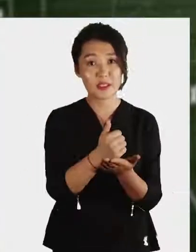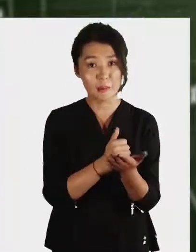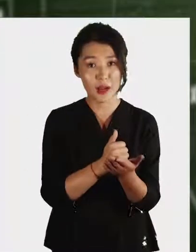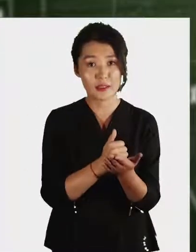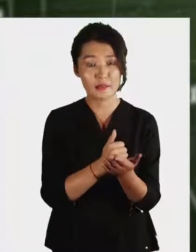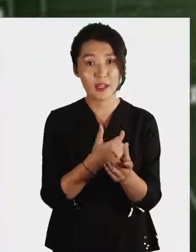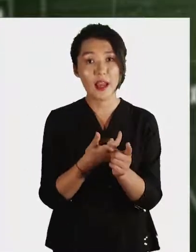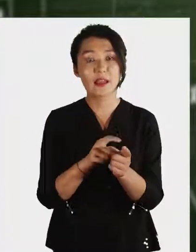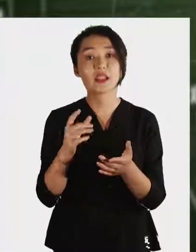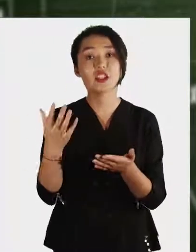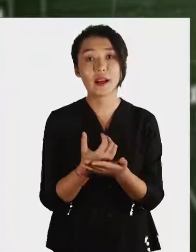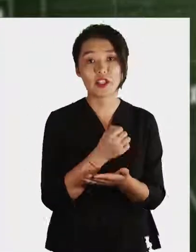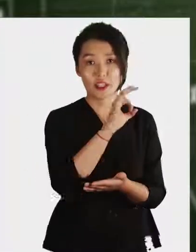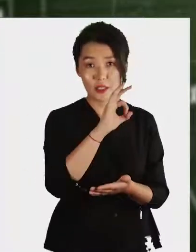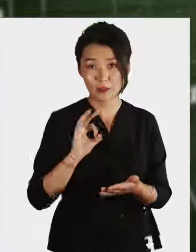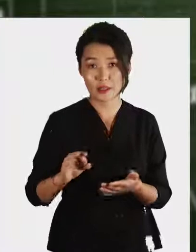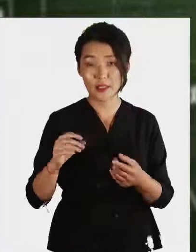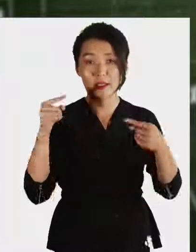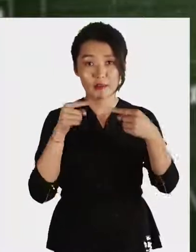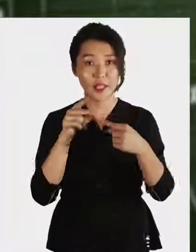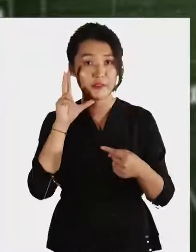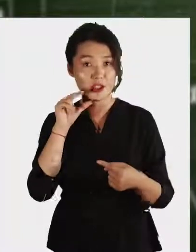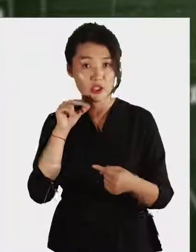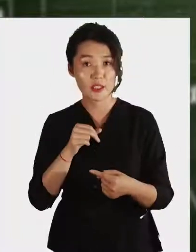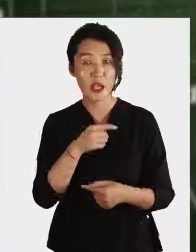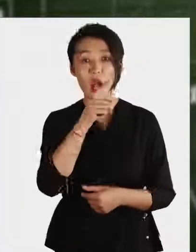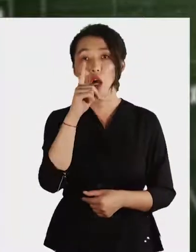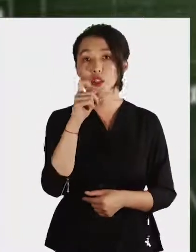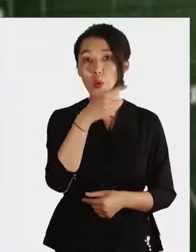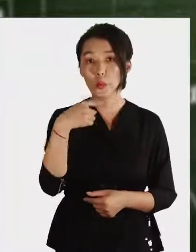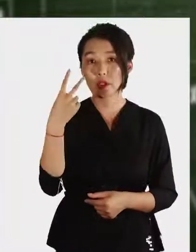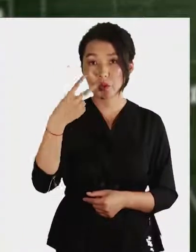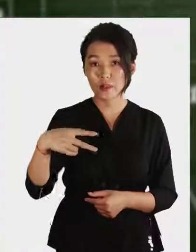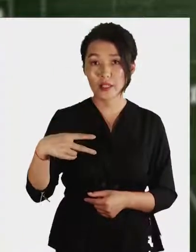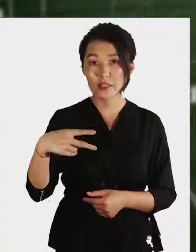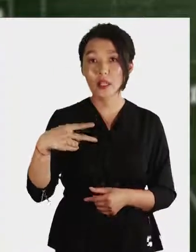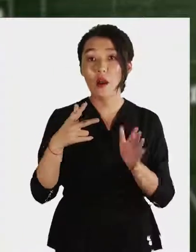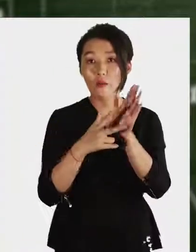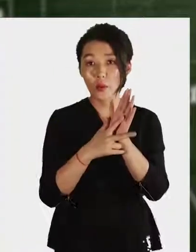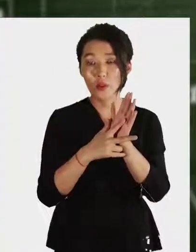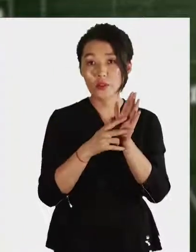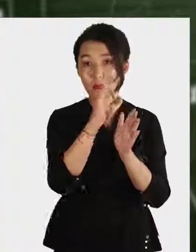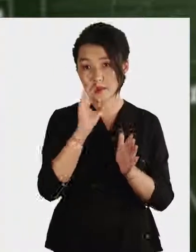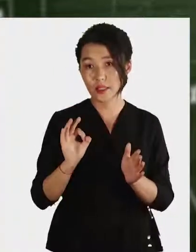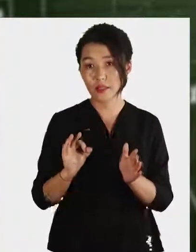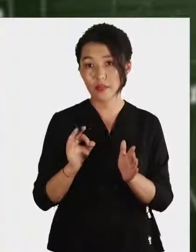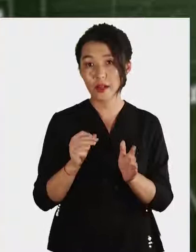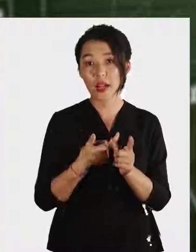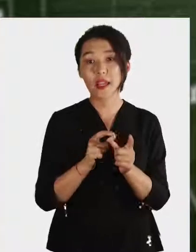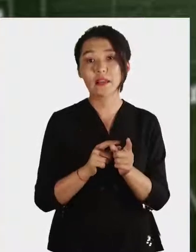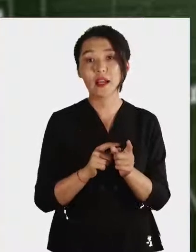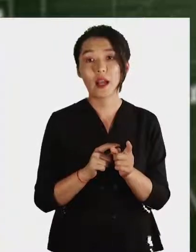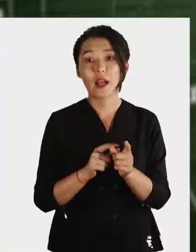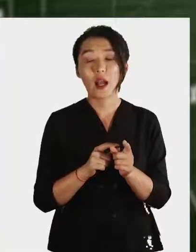всех запасов. Это задача на нахождение процентов данного числа. 100 минус 20,